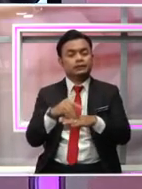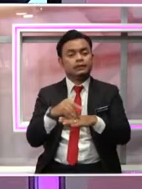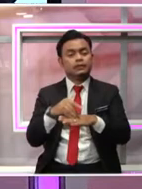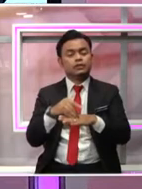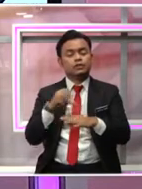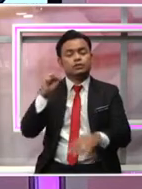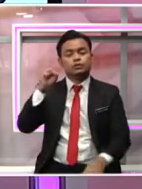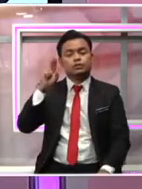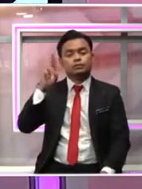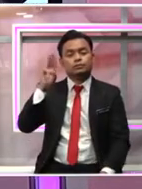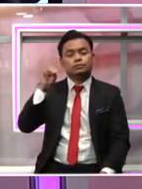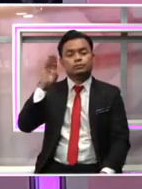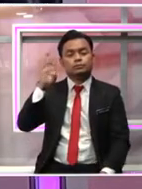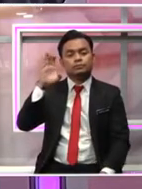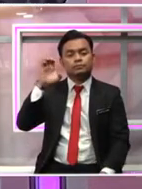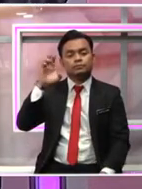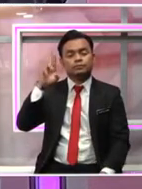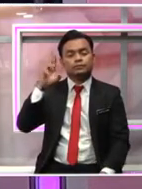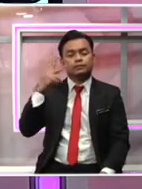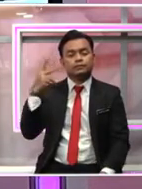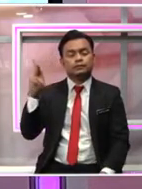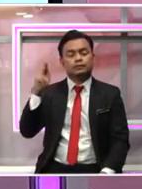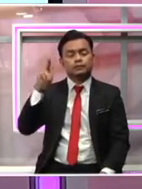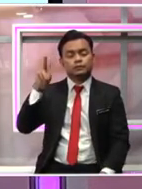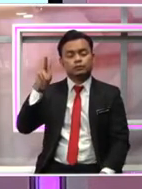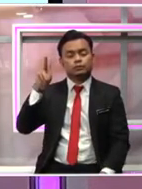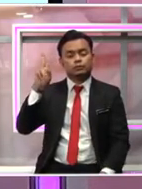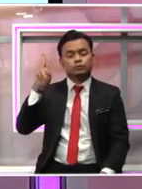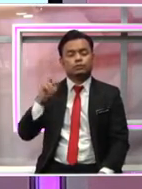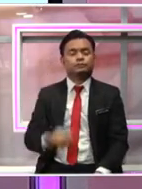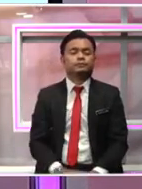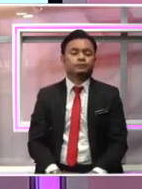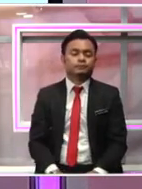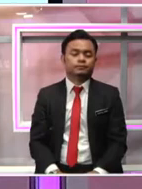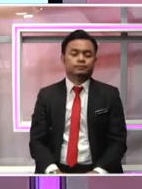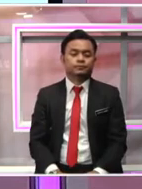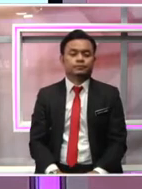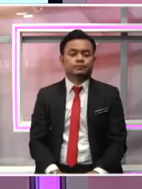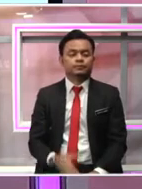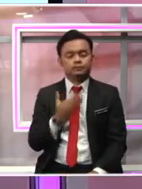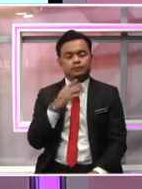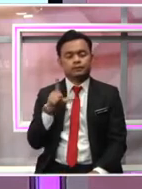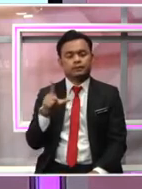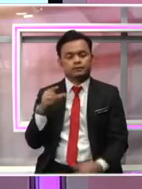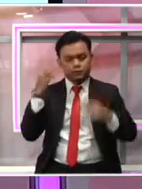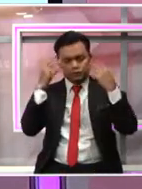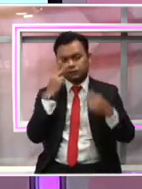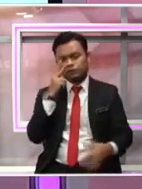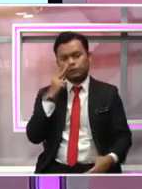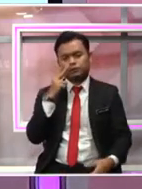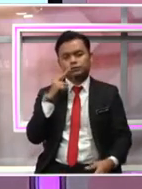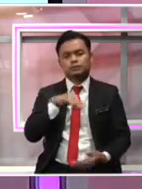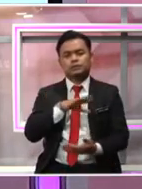tadi daripada awal sampai akhir chegou lihat ini saja dan anak-anak murid di rumah